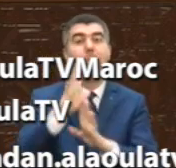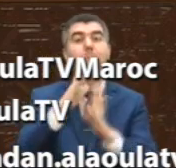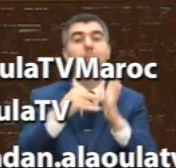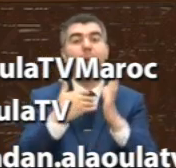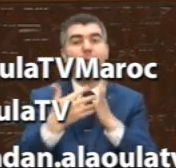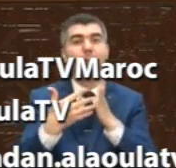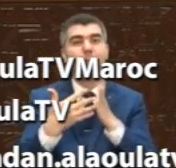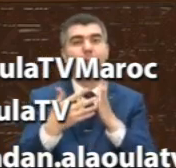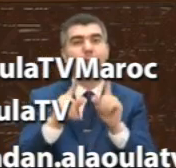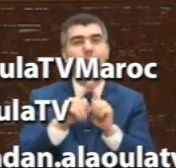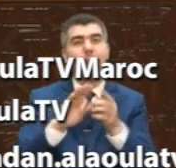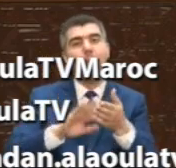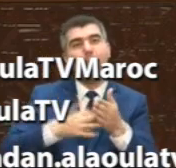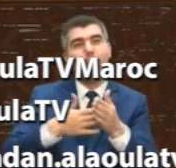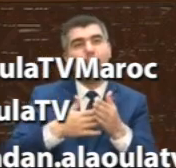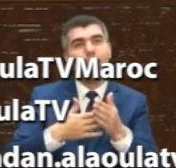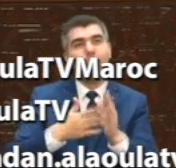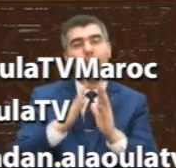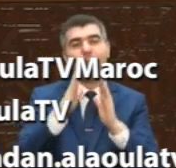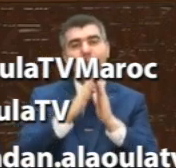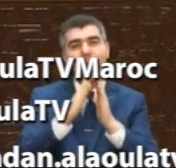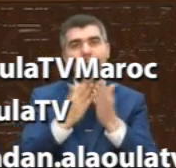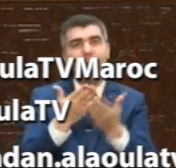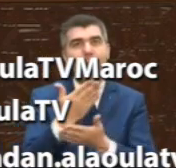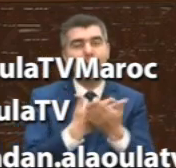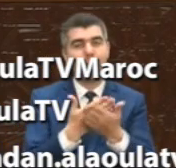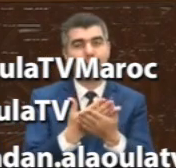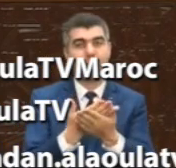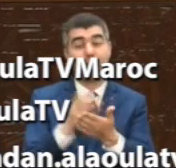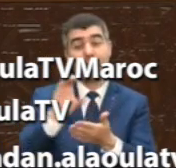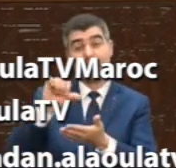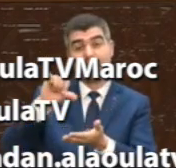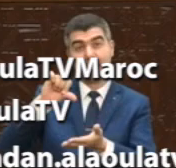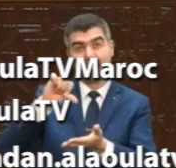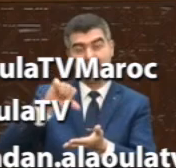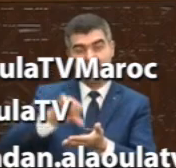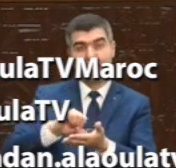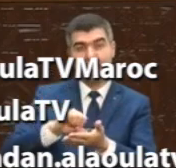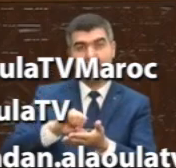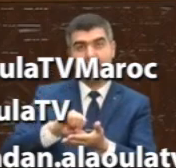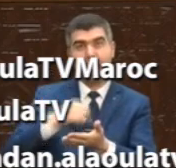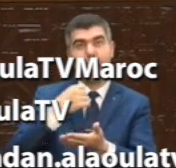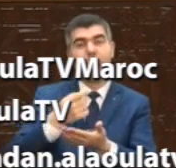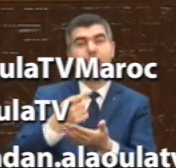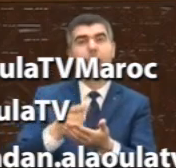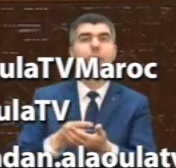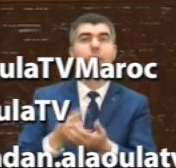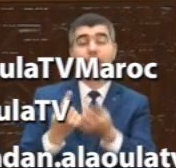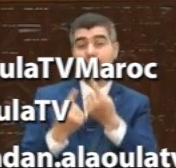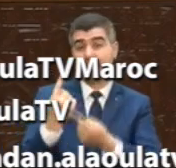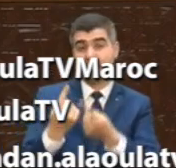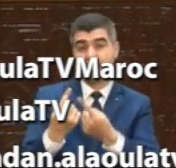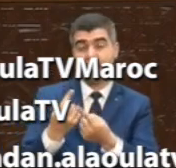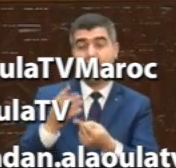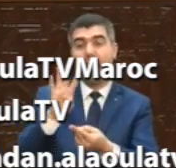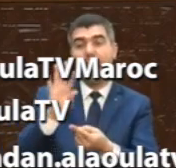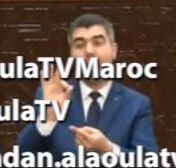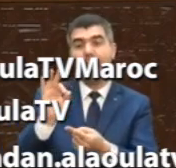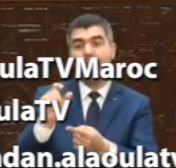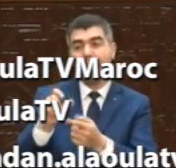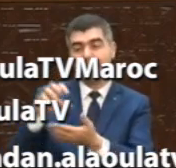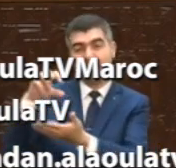السكنيه بصفه عامه فيما يخص برنامج ديال اقليم النواصر كيهتم ب 40 ديال الاحياء